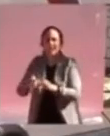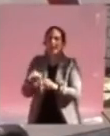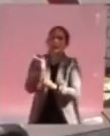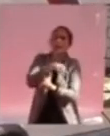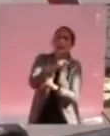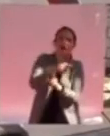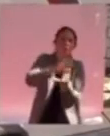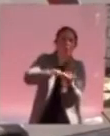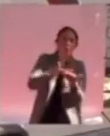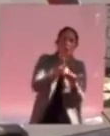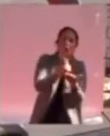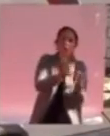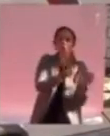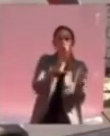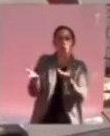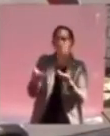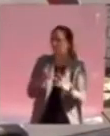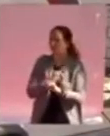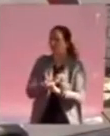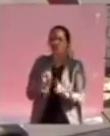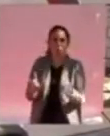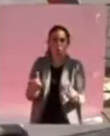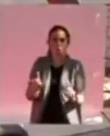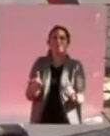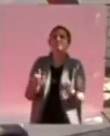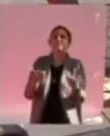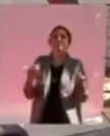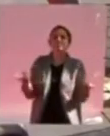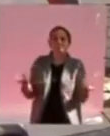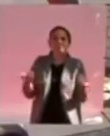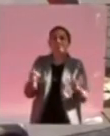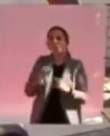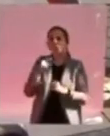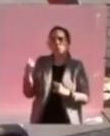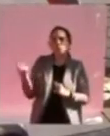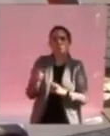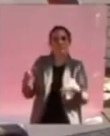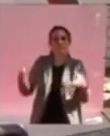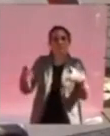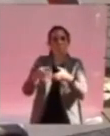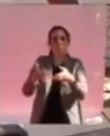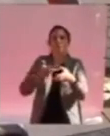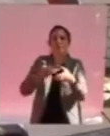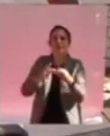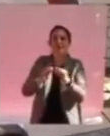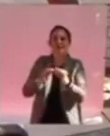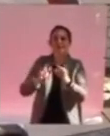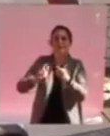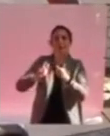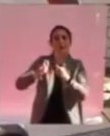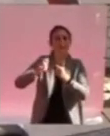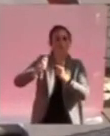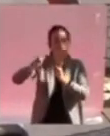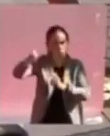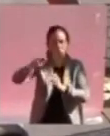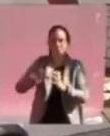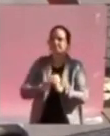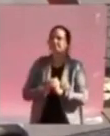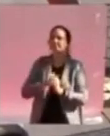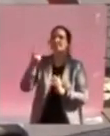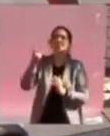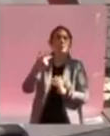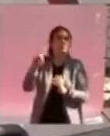per tutti invece vale il sistema delle progressioni e in realtà questo sistema